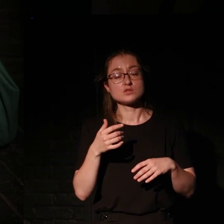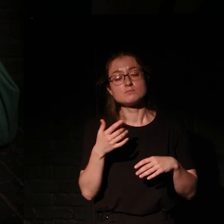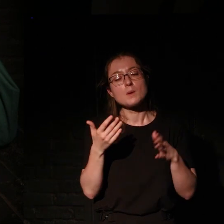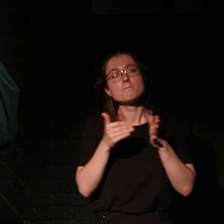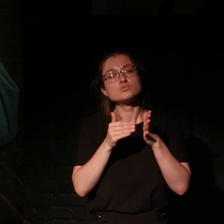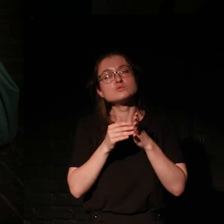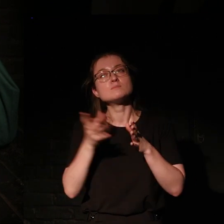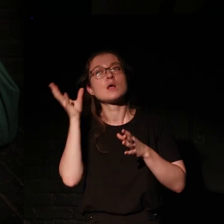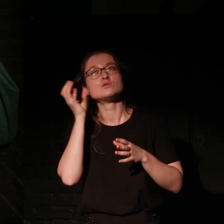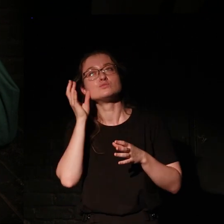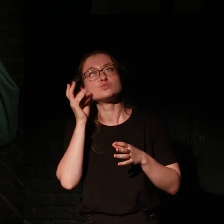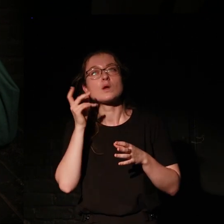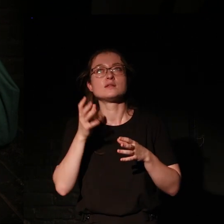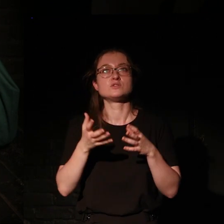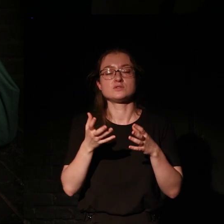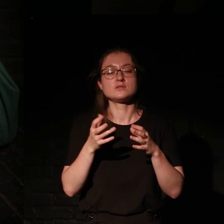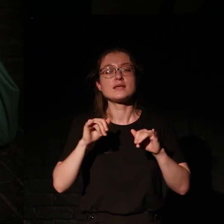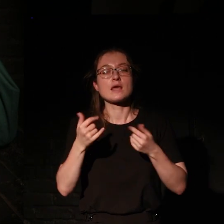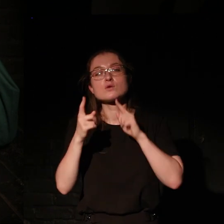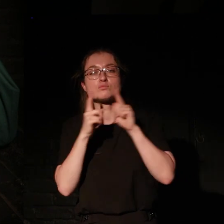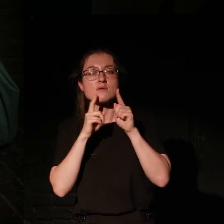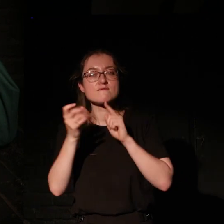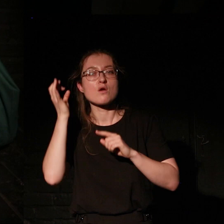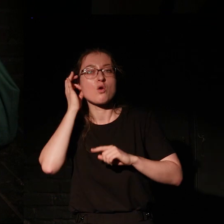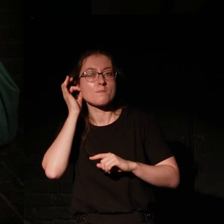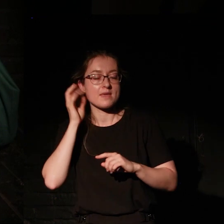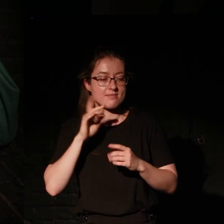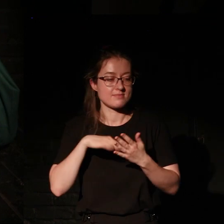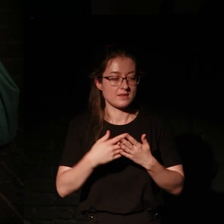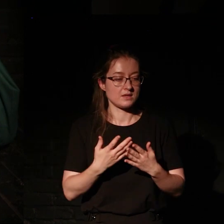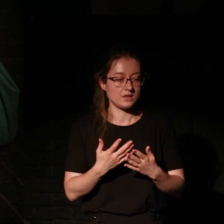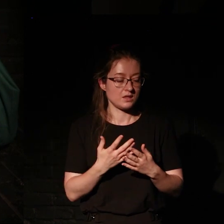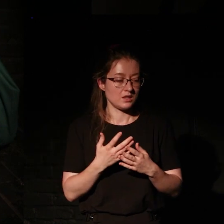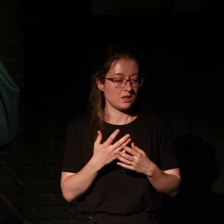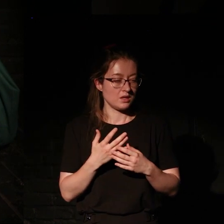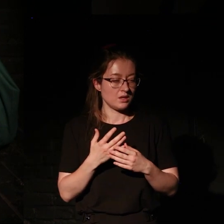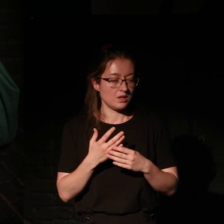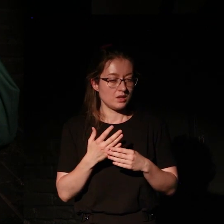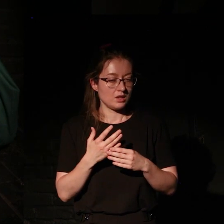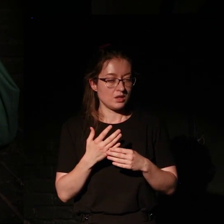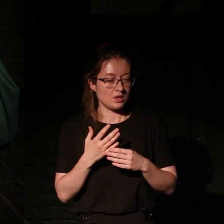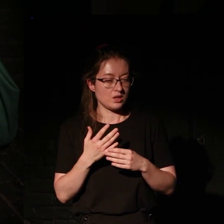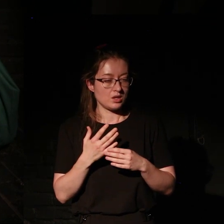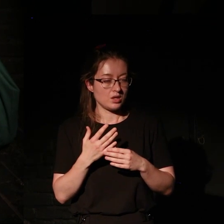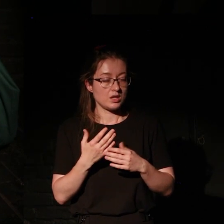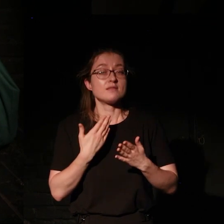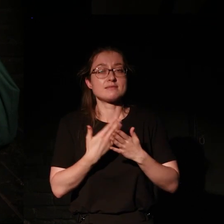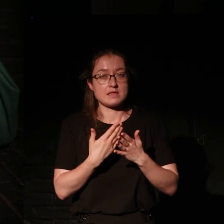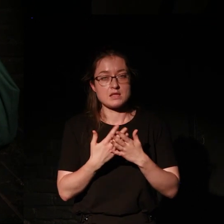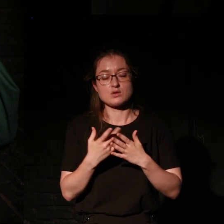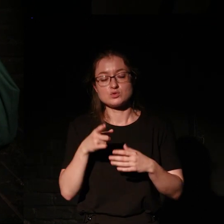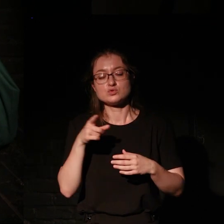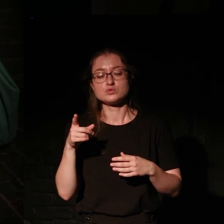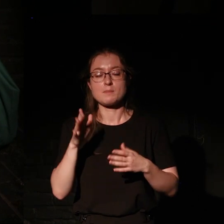kobiety na targu, tak, żeby ona była zrozumiała dla wszystkich. To widać